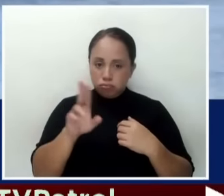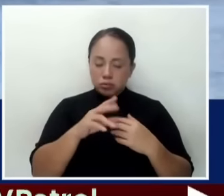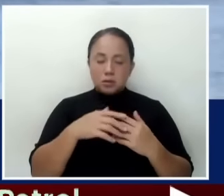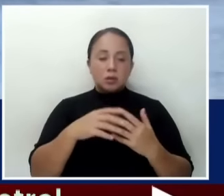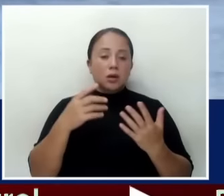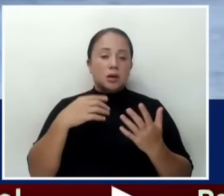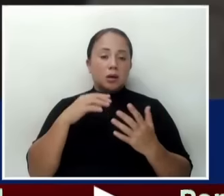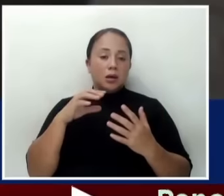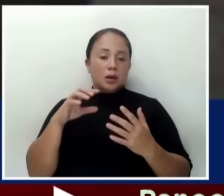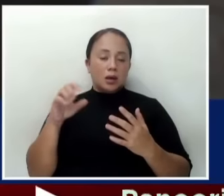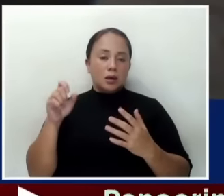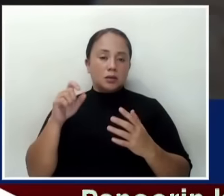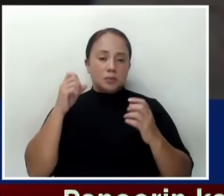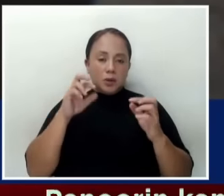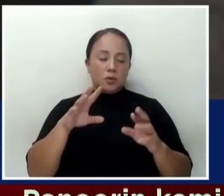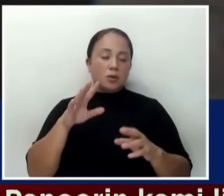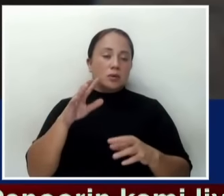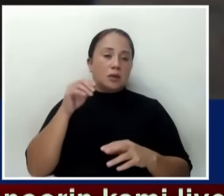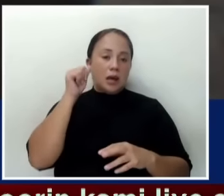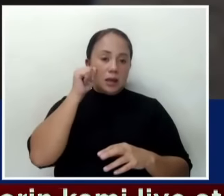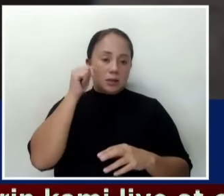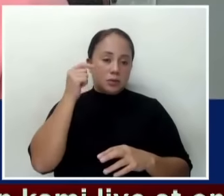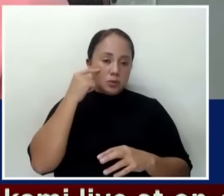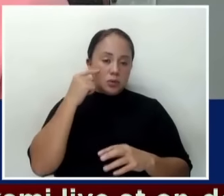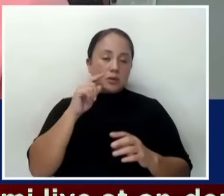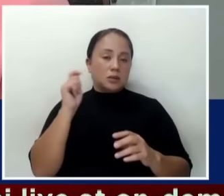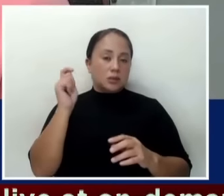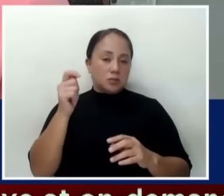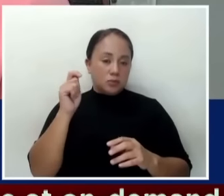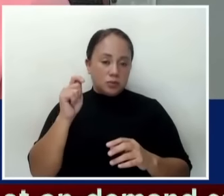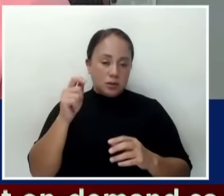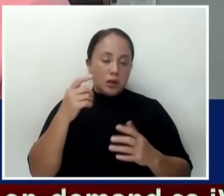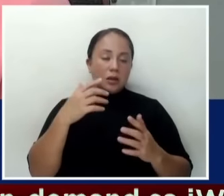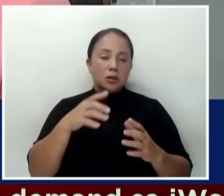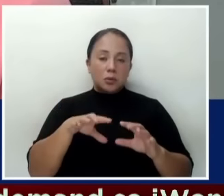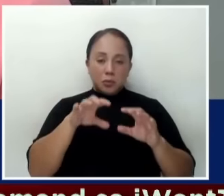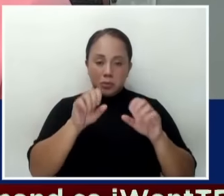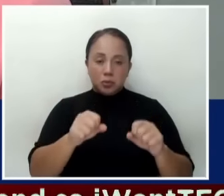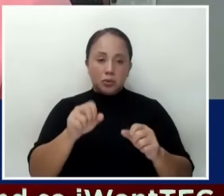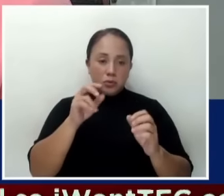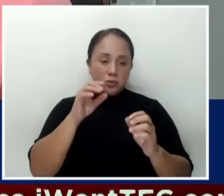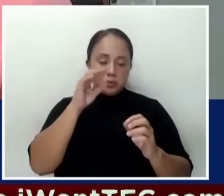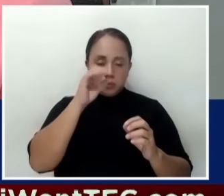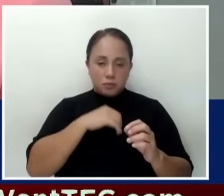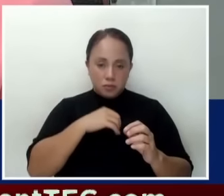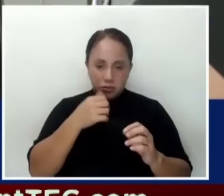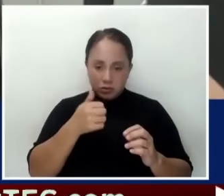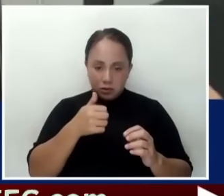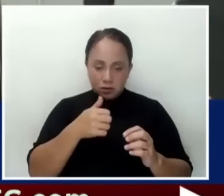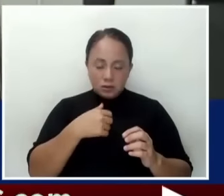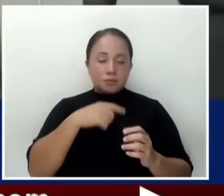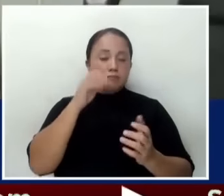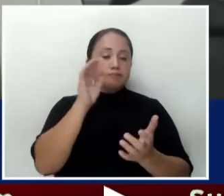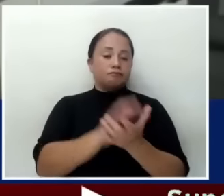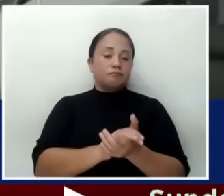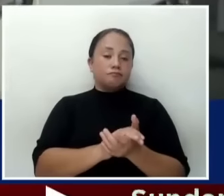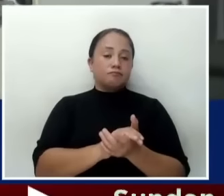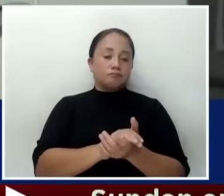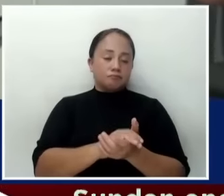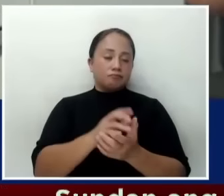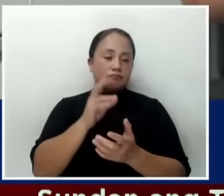Bamban Mayor Alice Guo ang testimonya ni Lin na naresto noong October 10. Naniniwala rin si Ontiveros na may